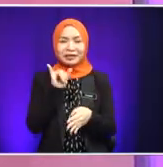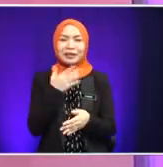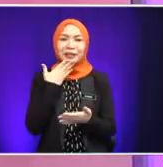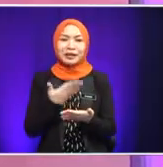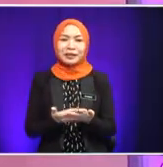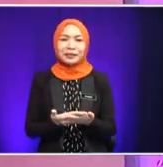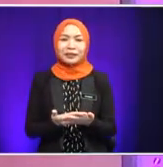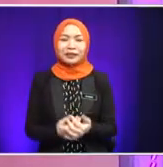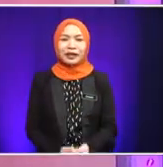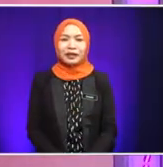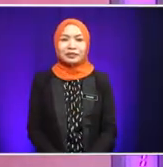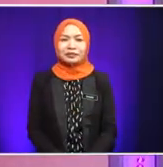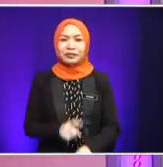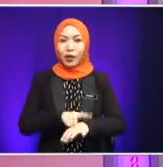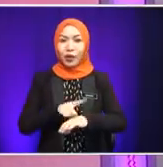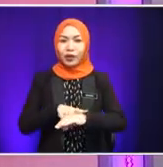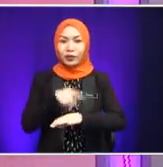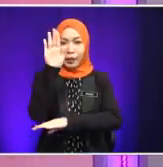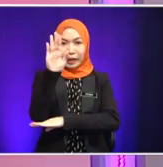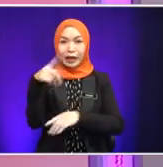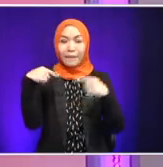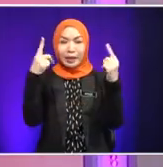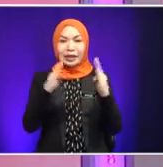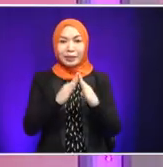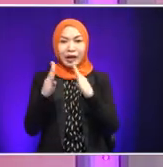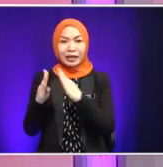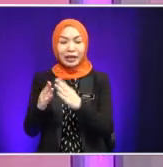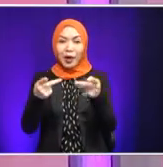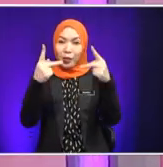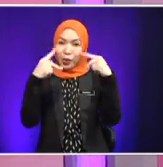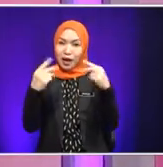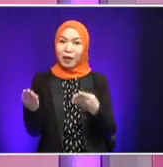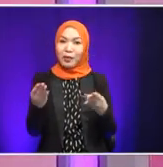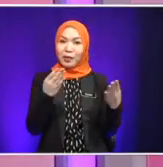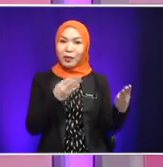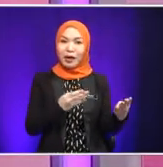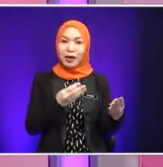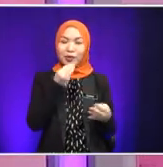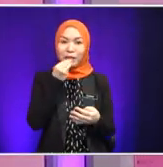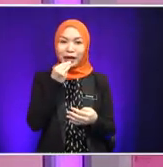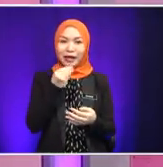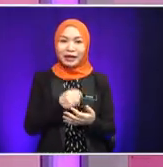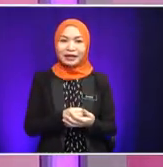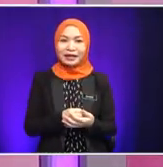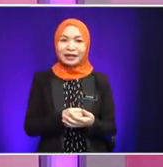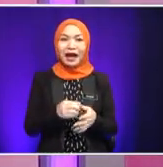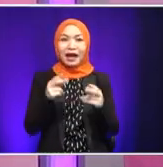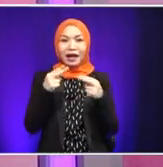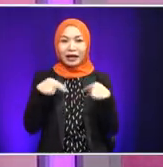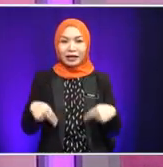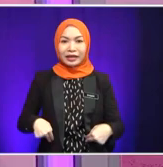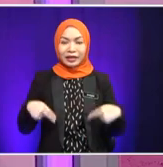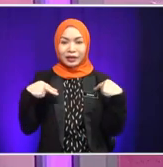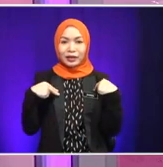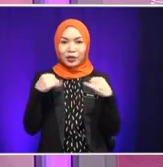pergi ke pekan Pulang membawa sebungkus laksa hidup muhibah perlu diamalkan demi